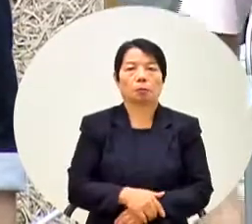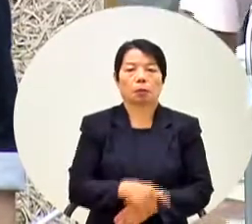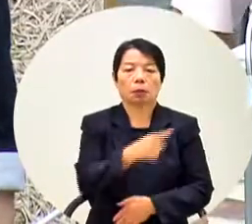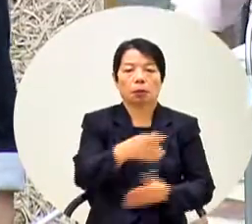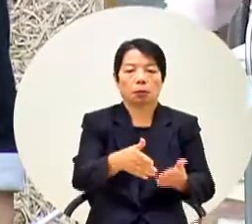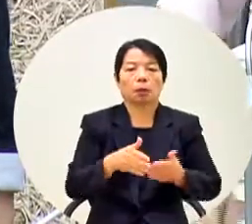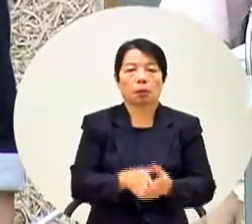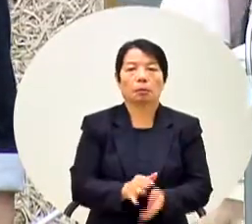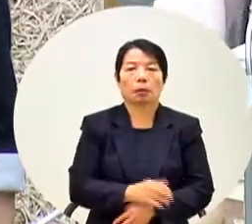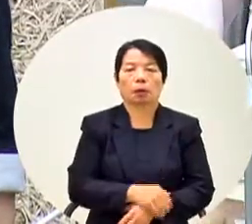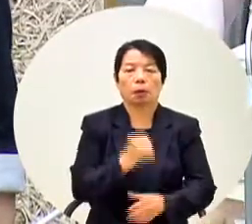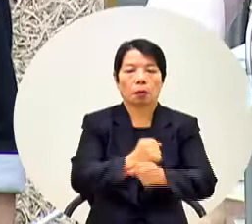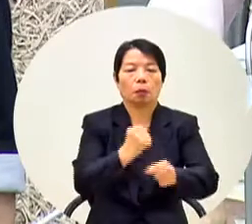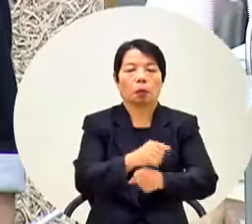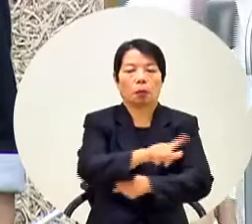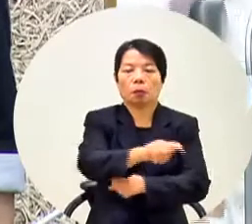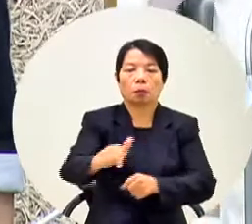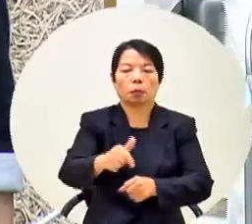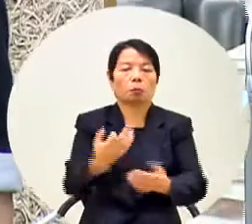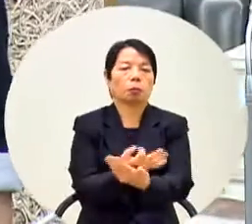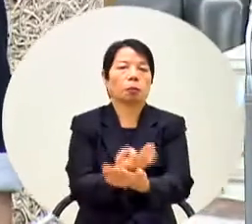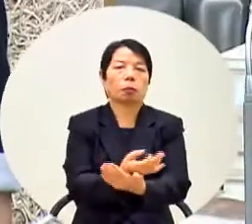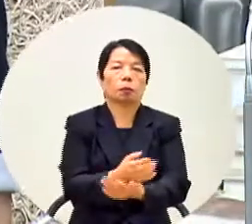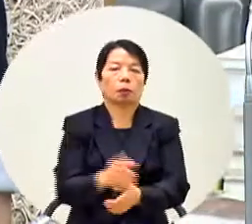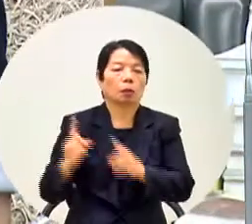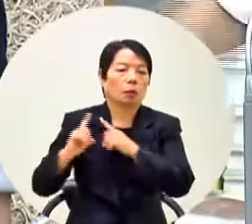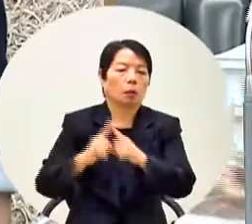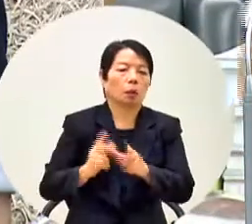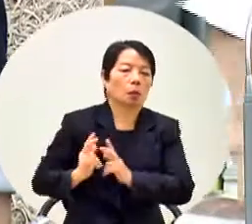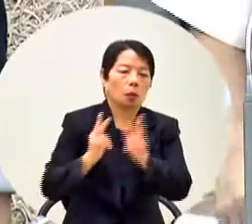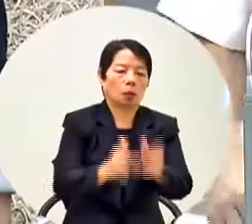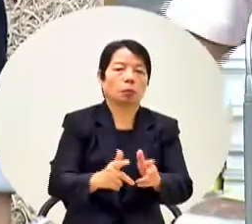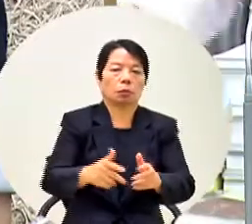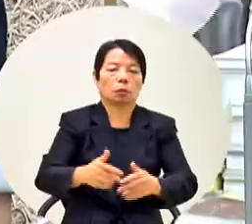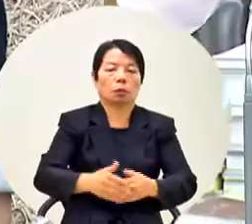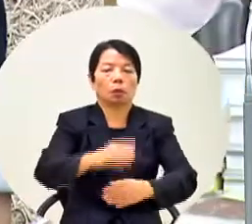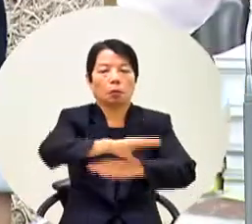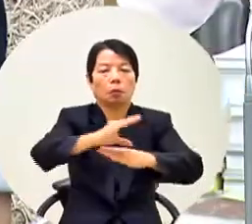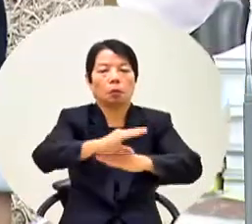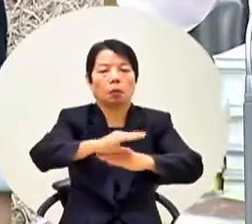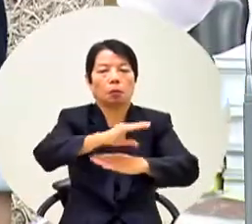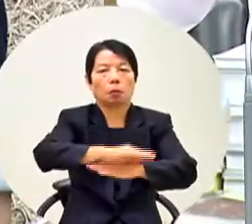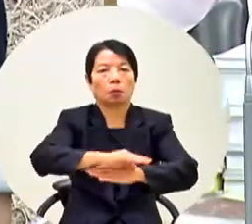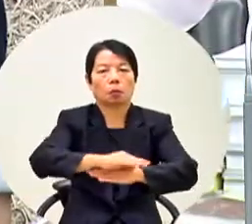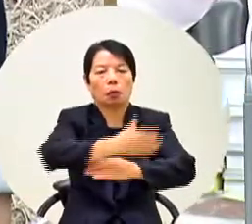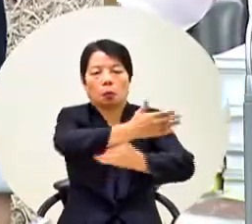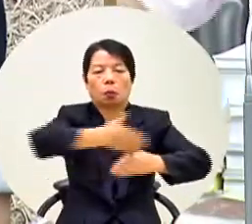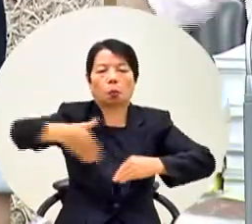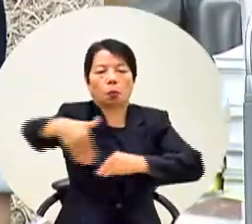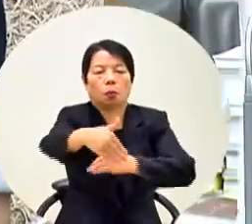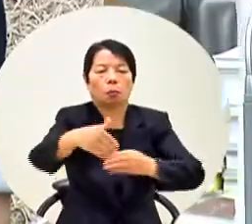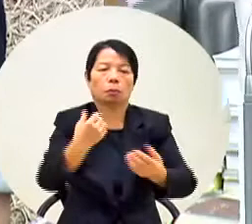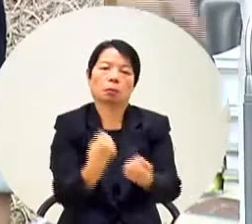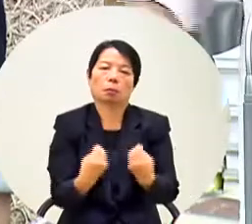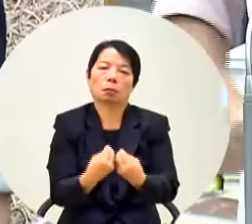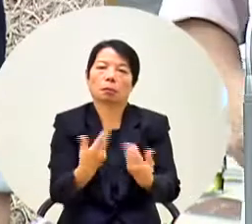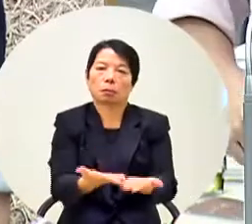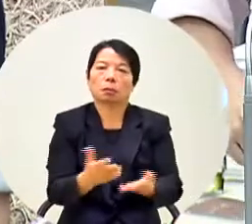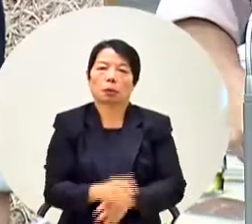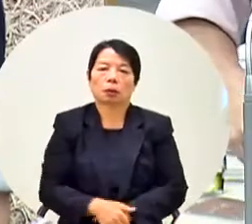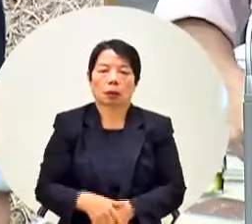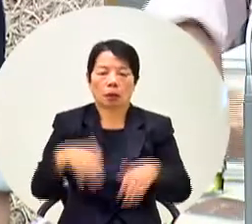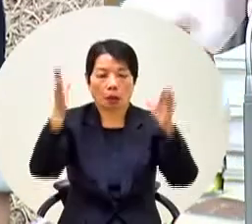啊嘛无够，迄家遐人围墙啊围的，你要安那？人放狗甲你咬